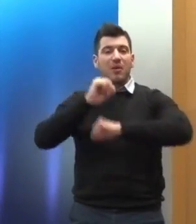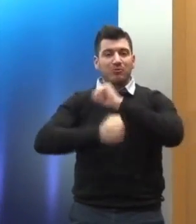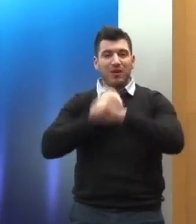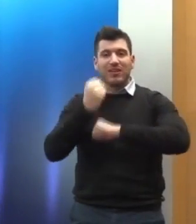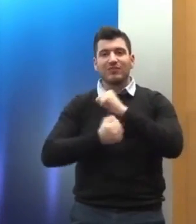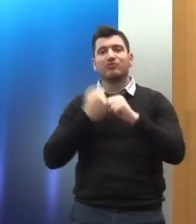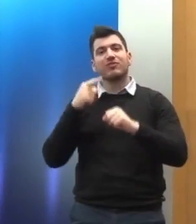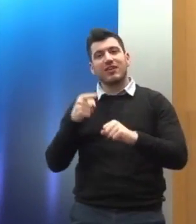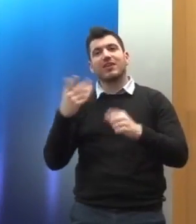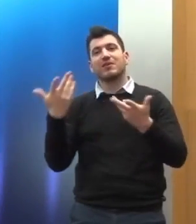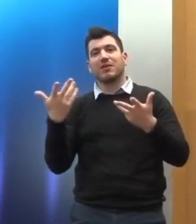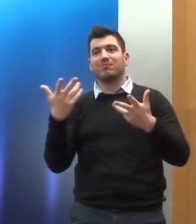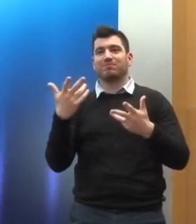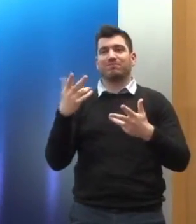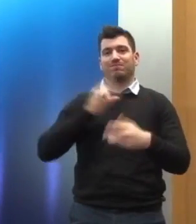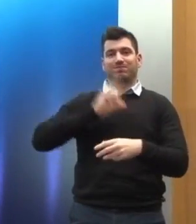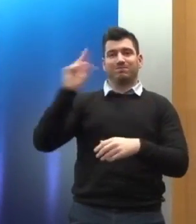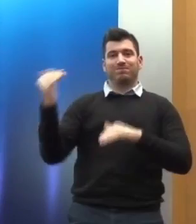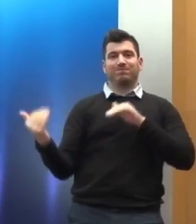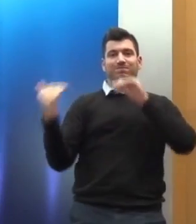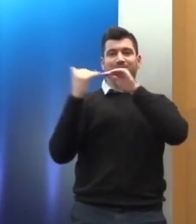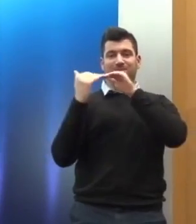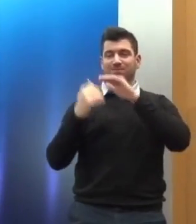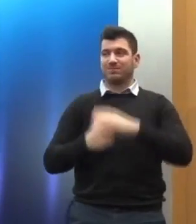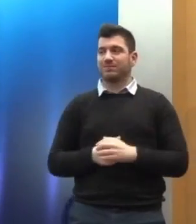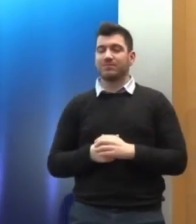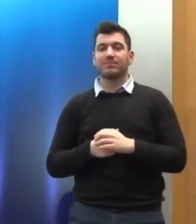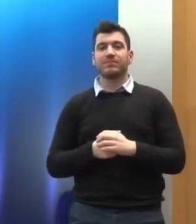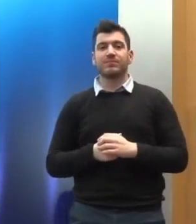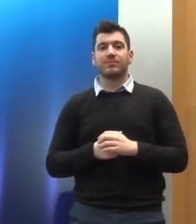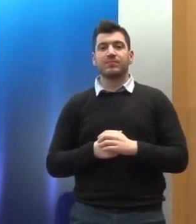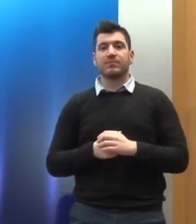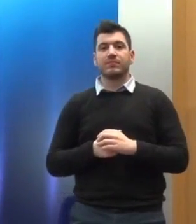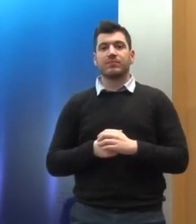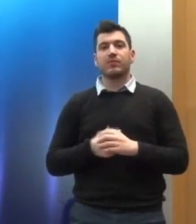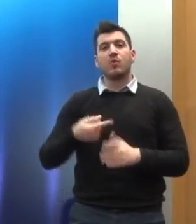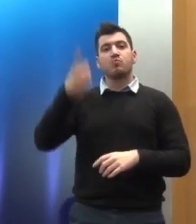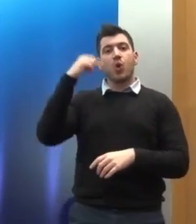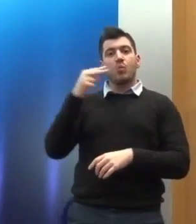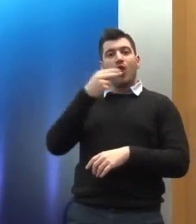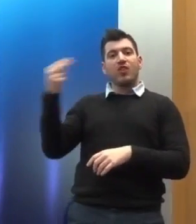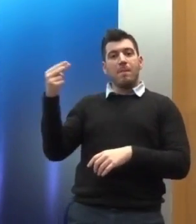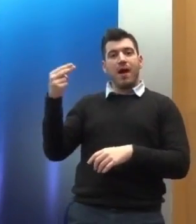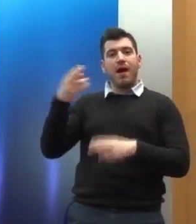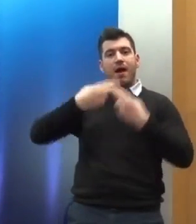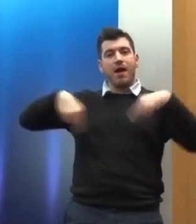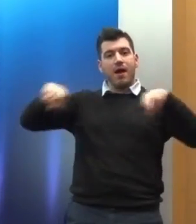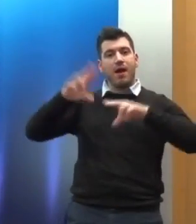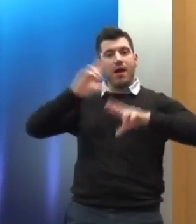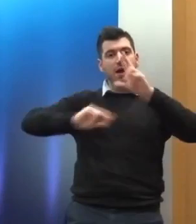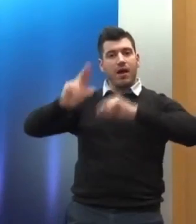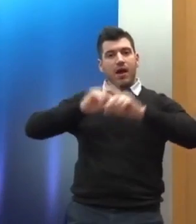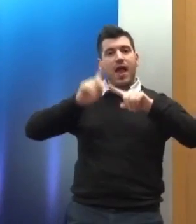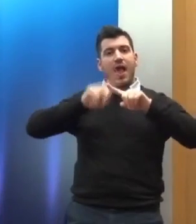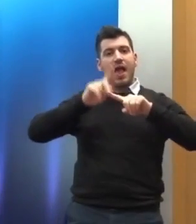καθήκον. Και να περάσουμε από το θέμα του προηγούμενου πάνελ, που ήταν η Ελλάδα ενώπιον των